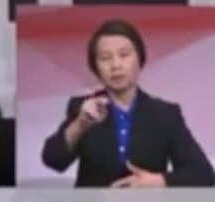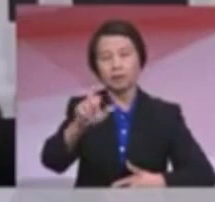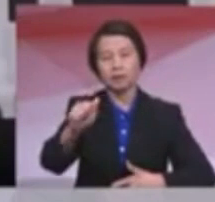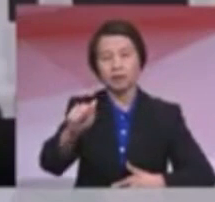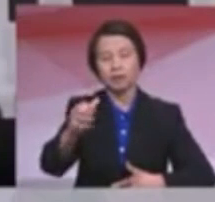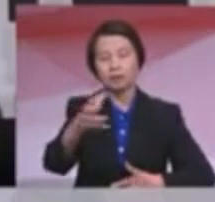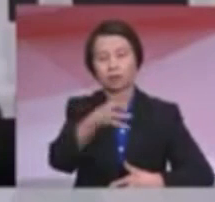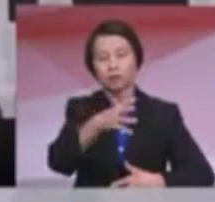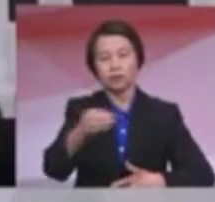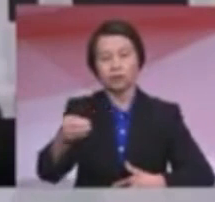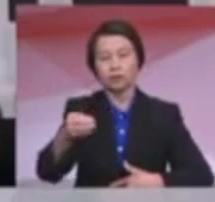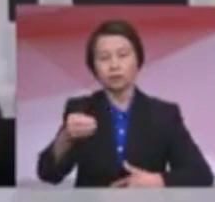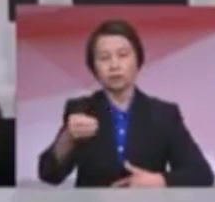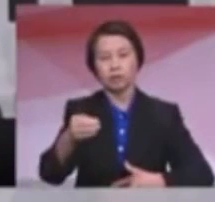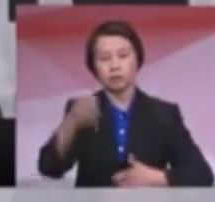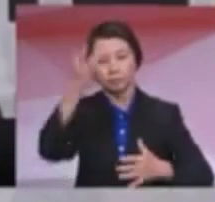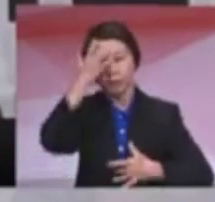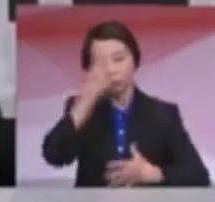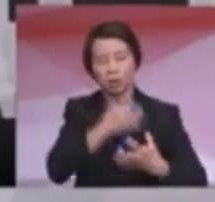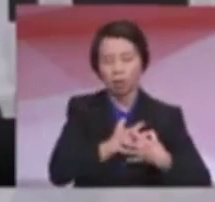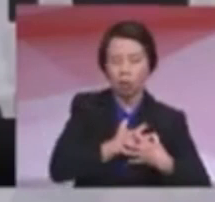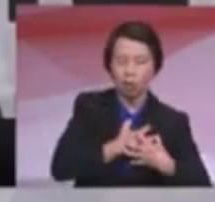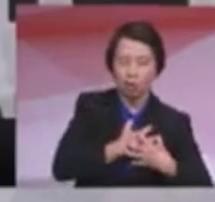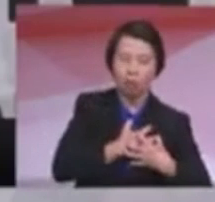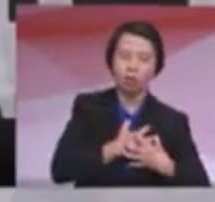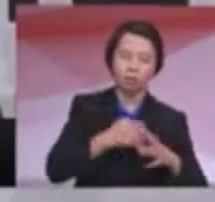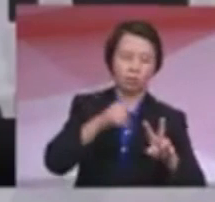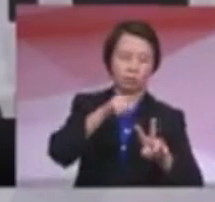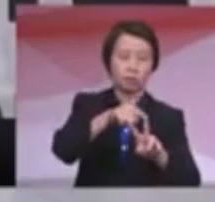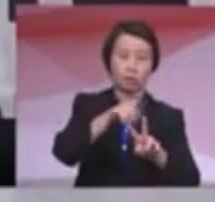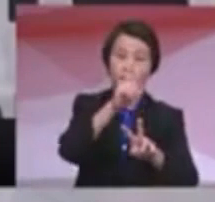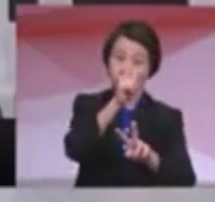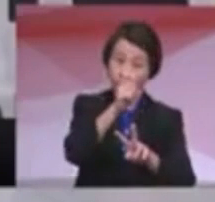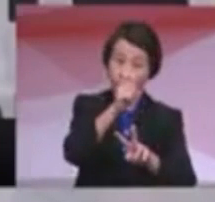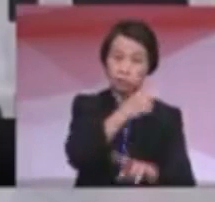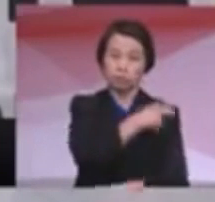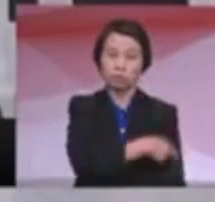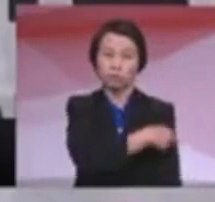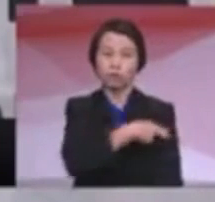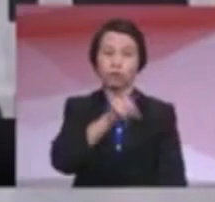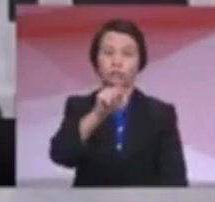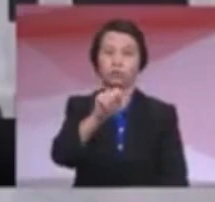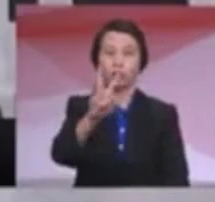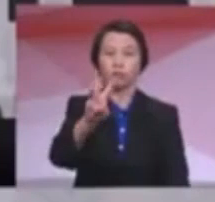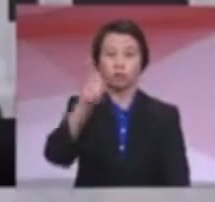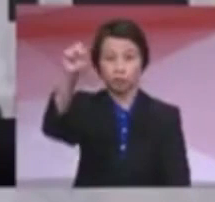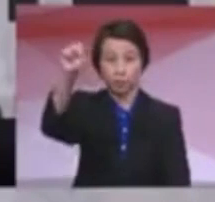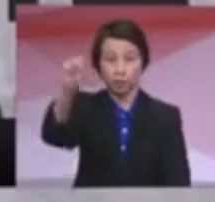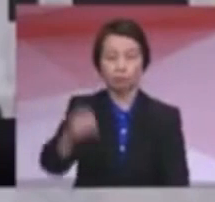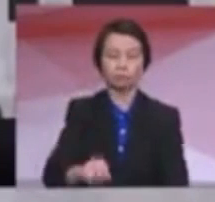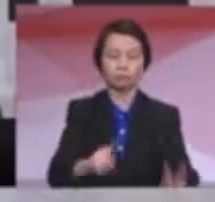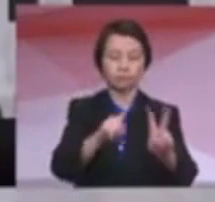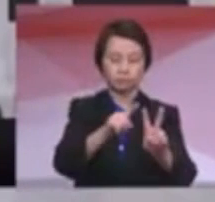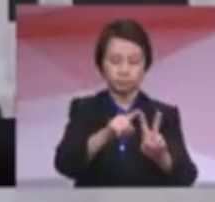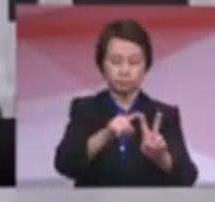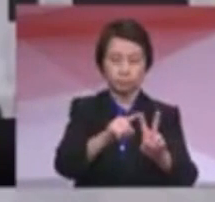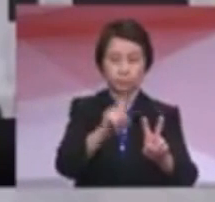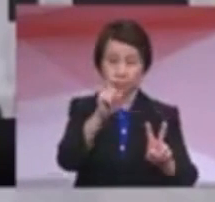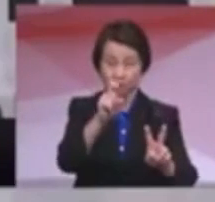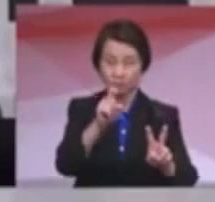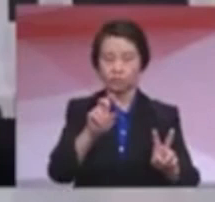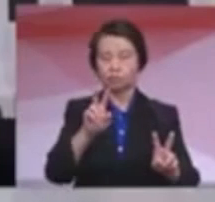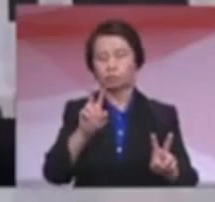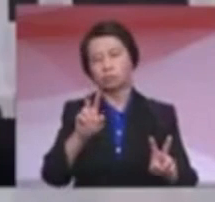anemia dan penyakit jantung. Beliau meninggal di hospital Tawau. Kes kematian